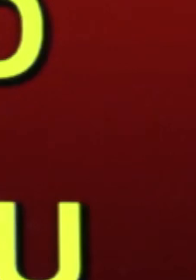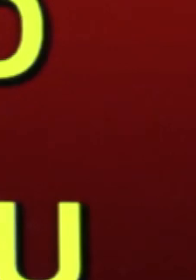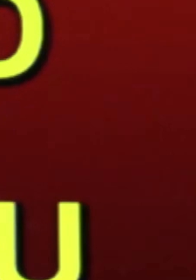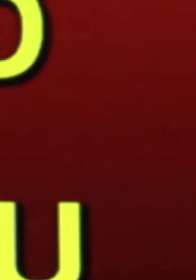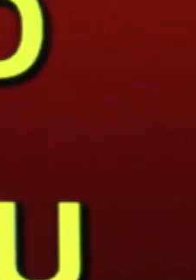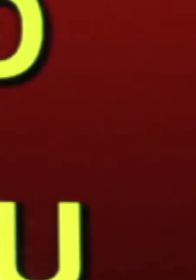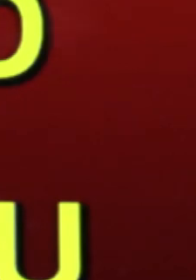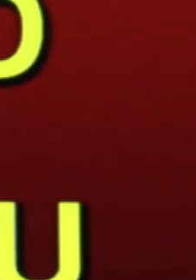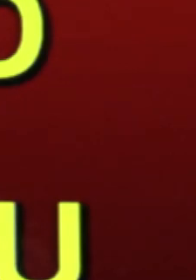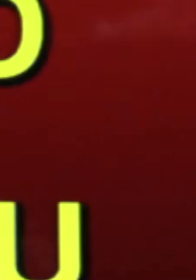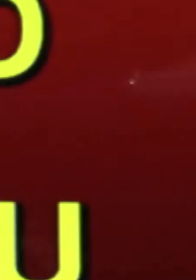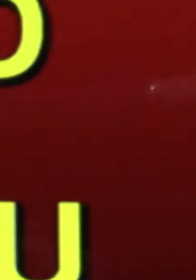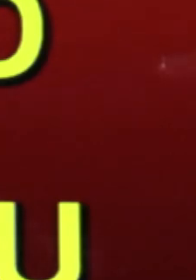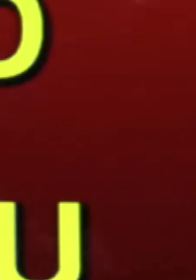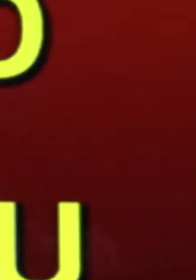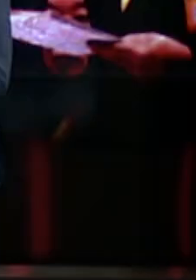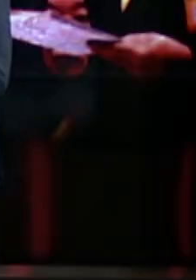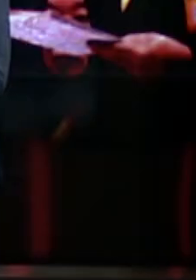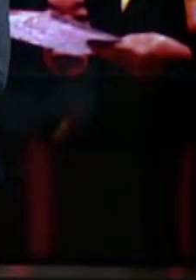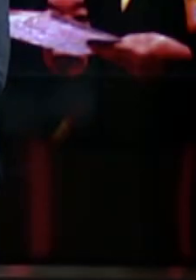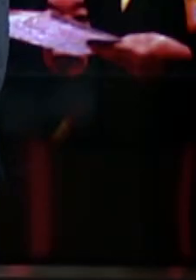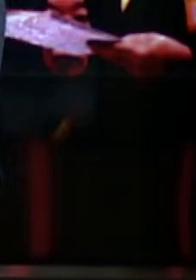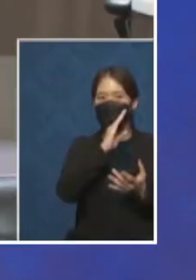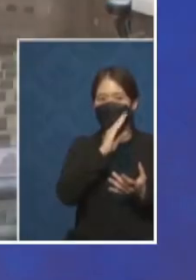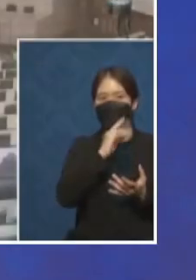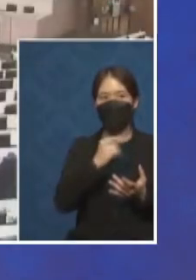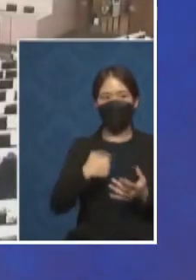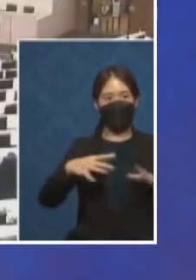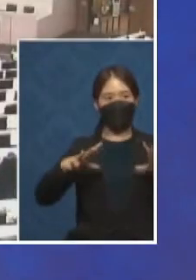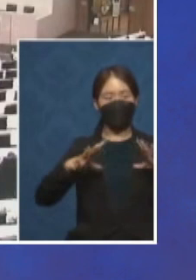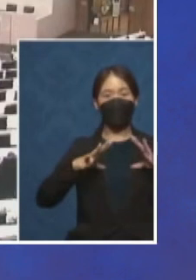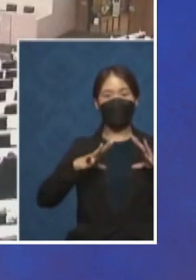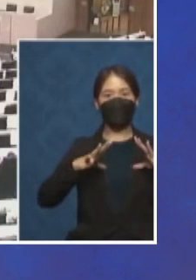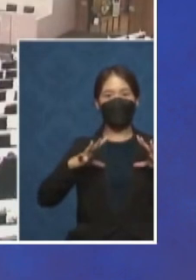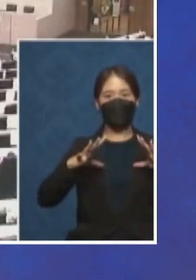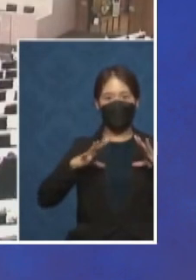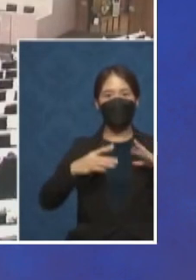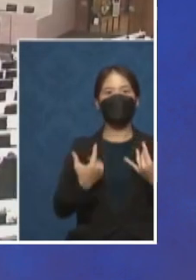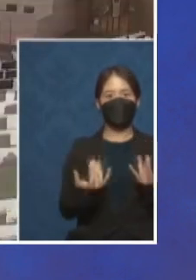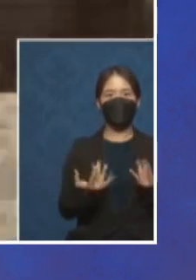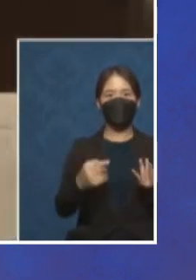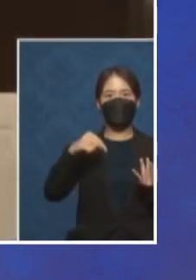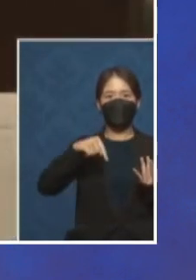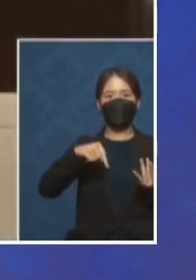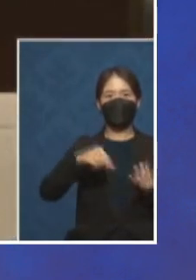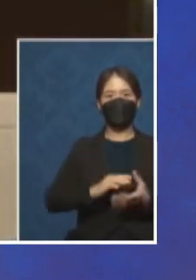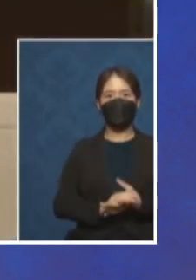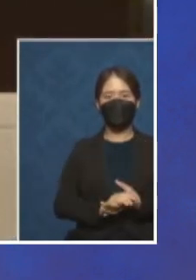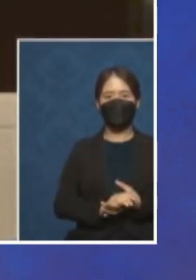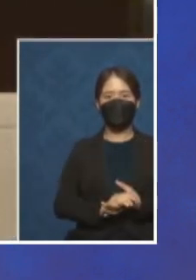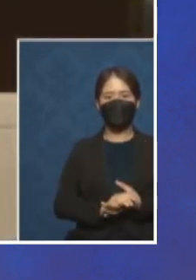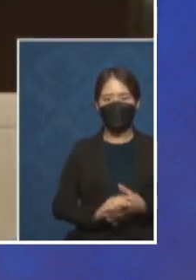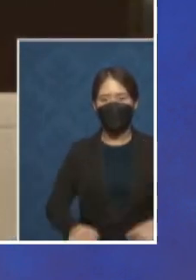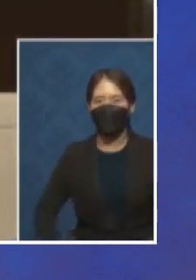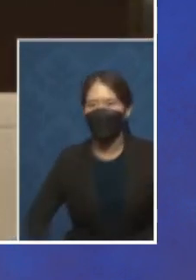ภาส่งผลให้สภาล่มเมื่อสภาล่มมันก็ไปทำลายความชอบธรรมของสภาและรัฐ